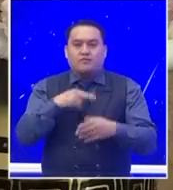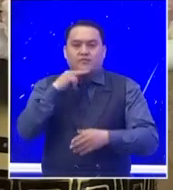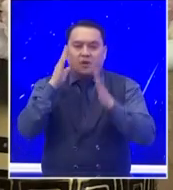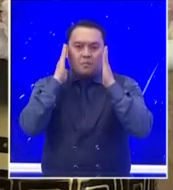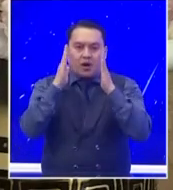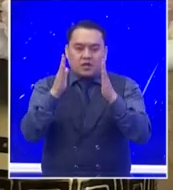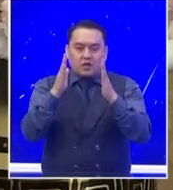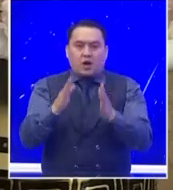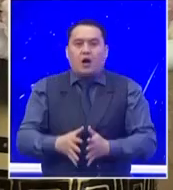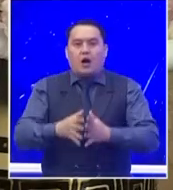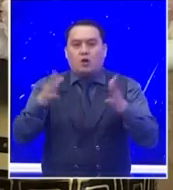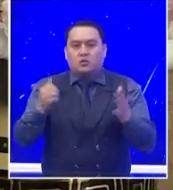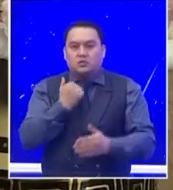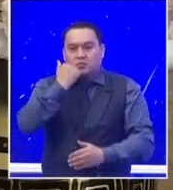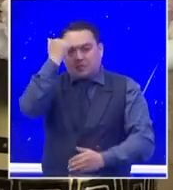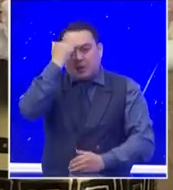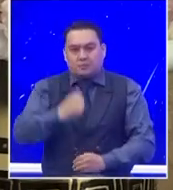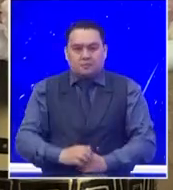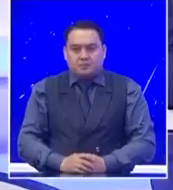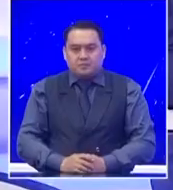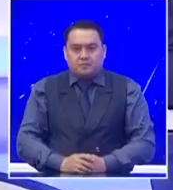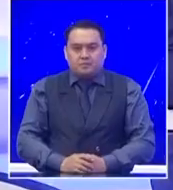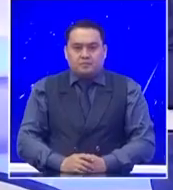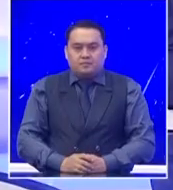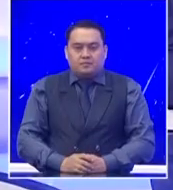внимание. Огромное спасибо.